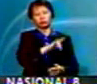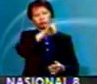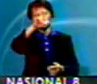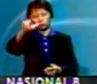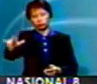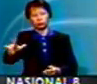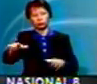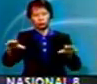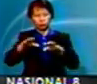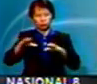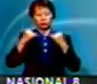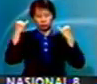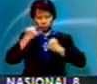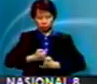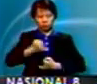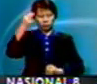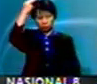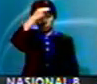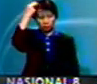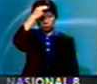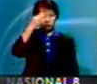dan pelaksanaan ibadah hajinya.